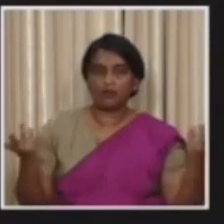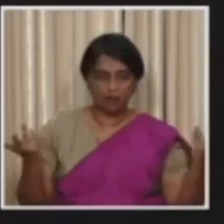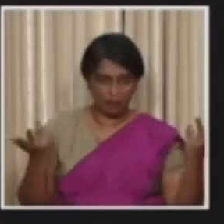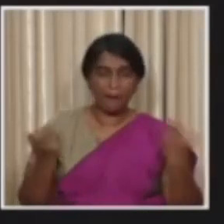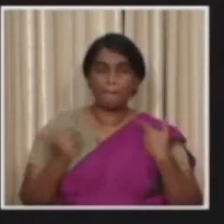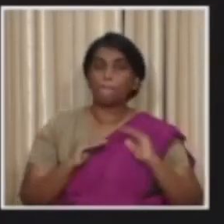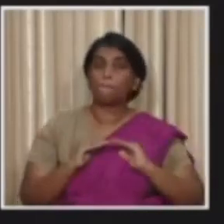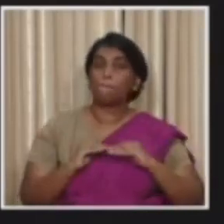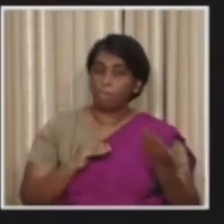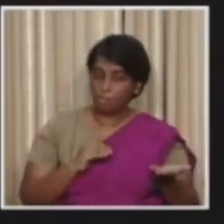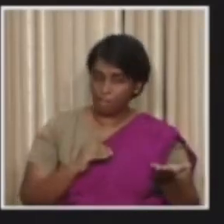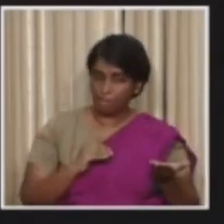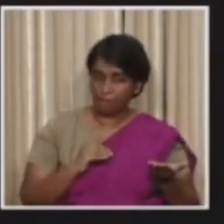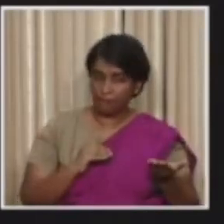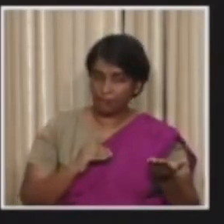ඊට පස්සේ